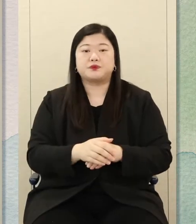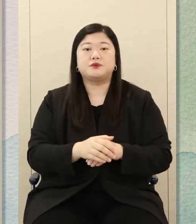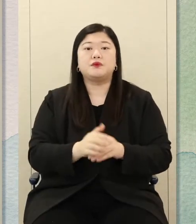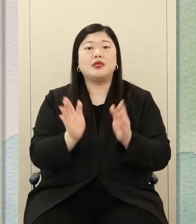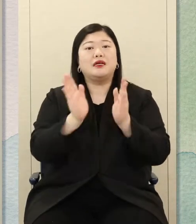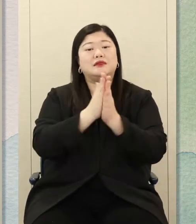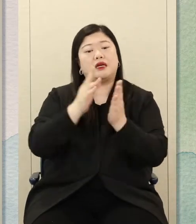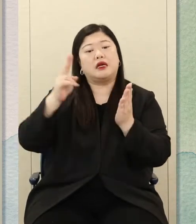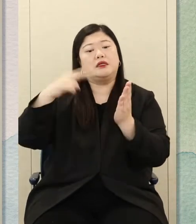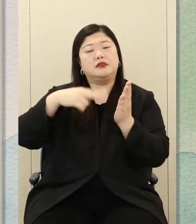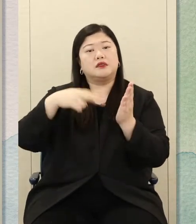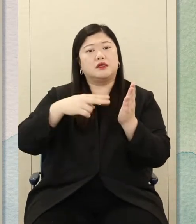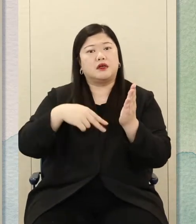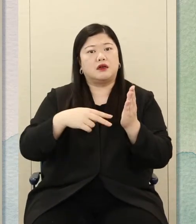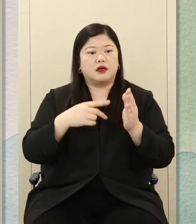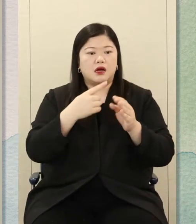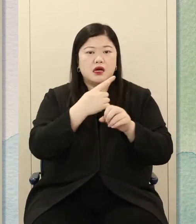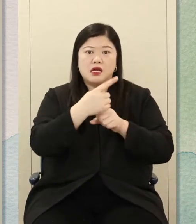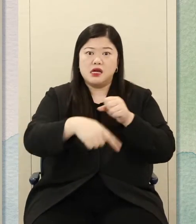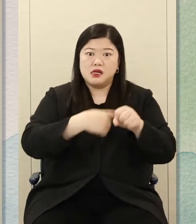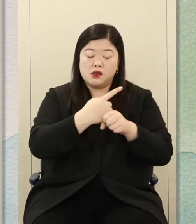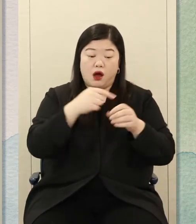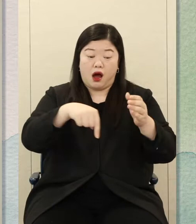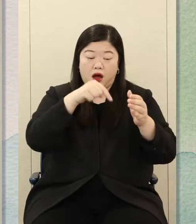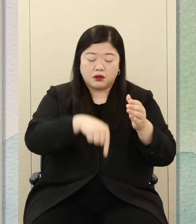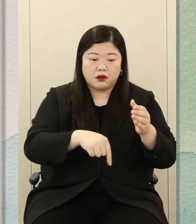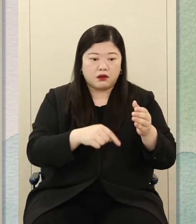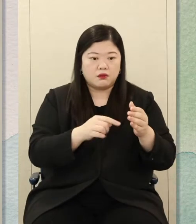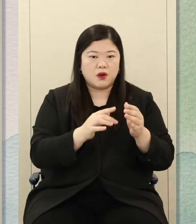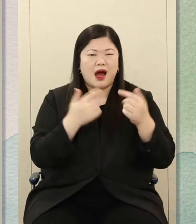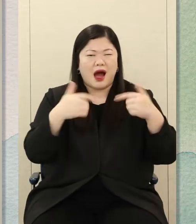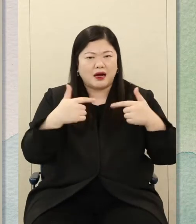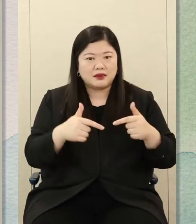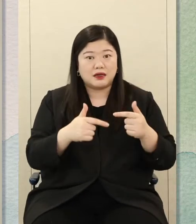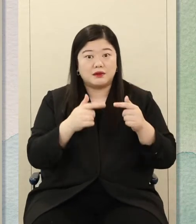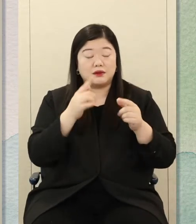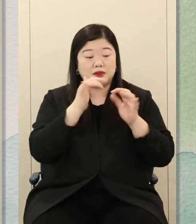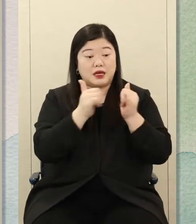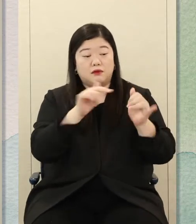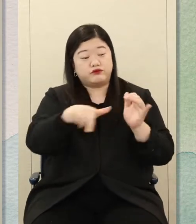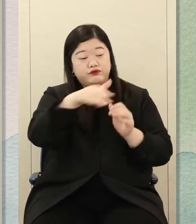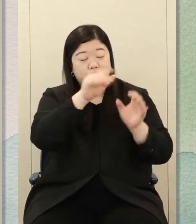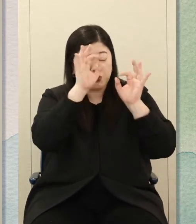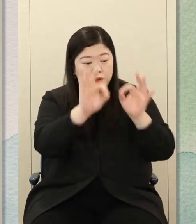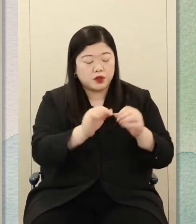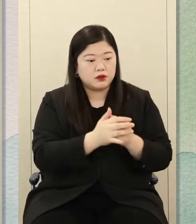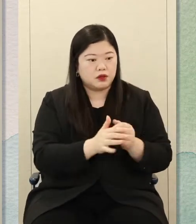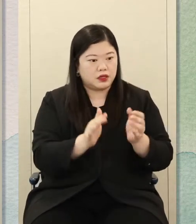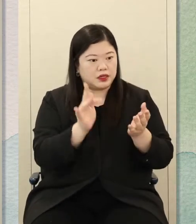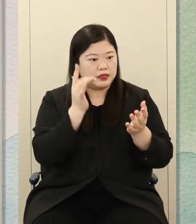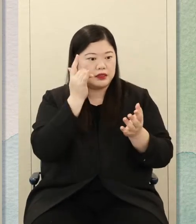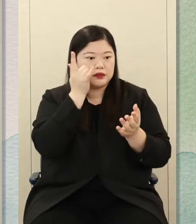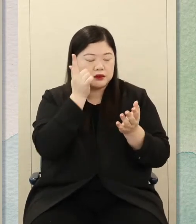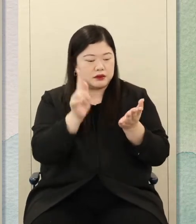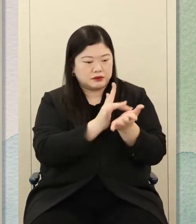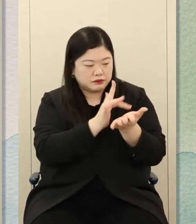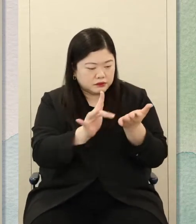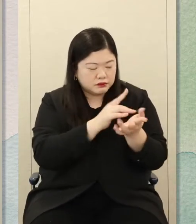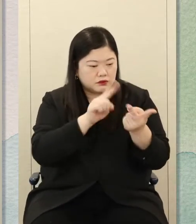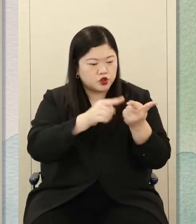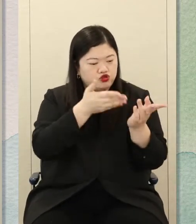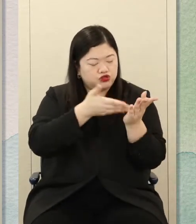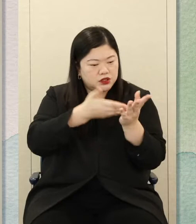다른 시간이 있겠어요. 200번 일해야 되죠. 뭐 자야 되죠. 그리고 하루에 200번 들어가는데 뭐가 가능하겠어요. 그러니까